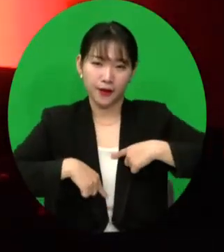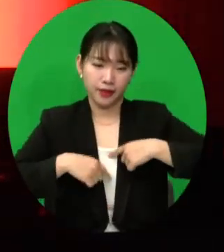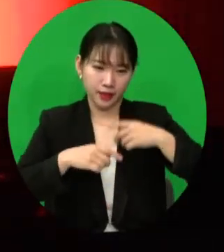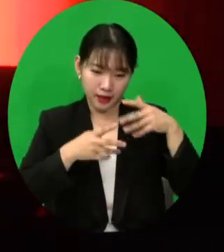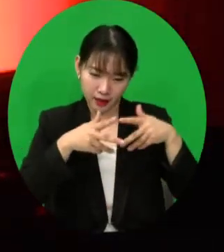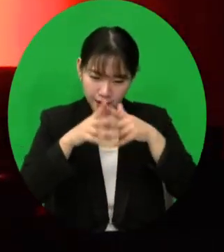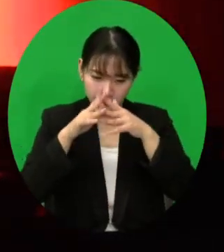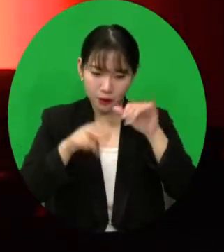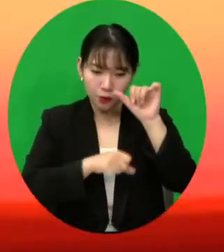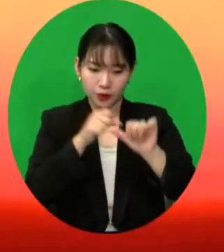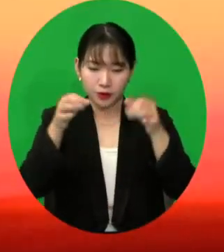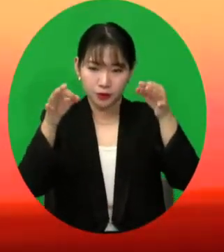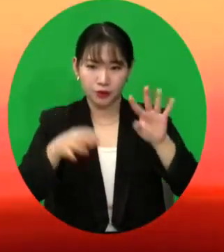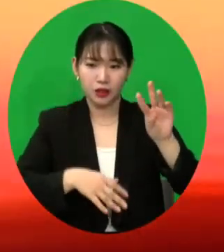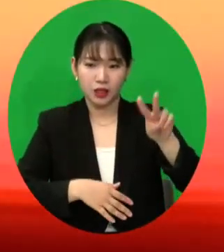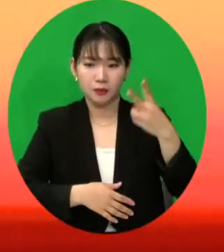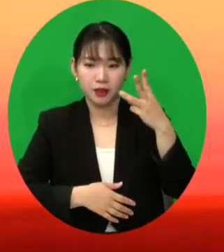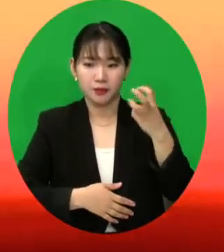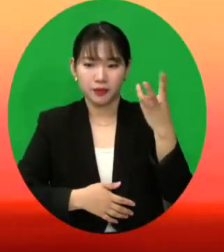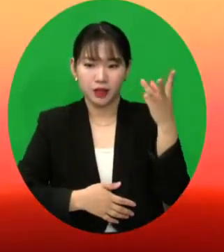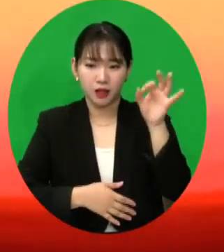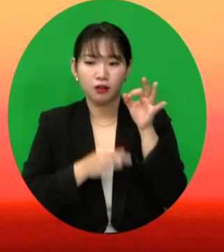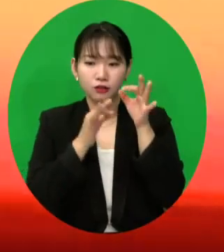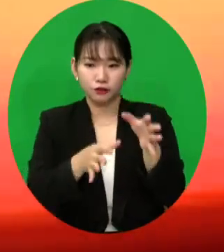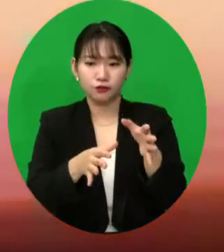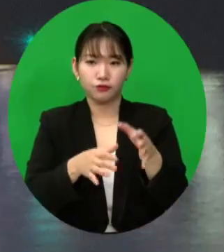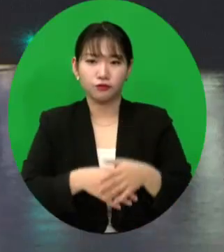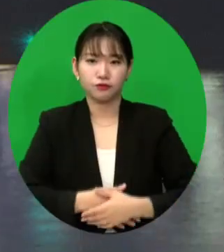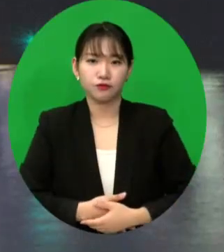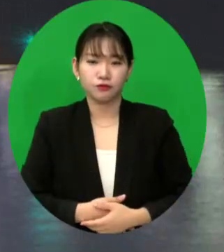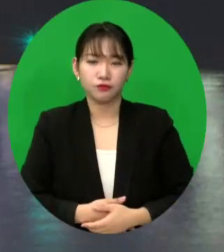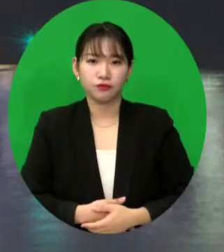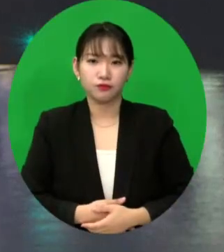동안 233억 원이 투자됩니다.